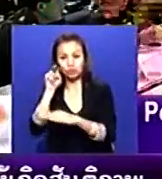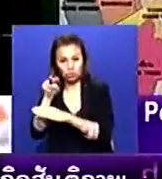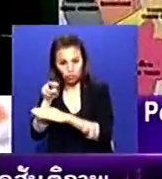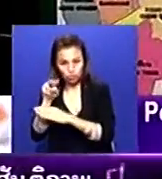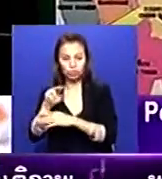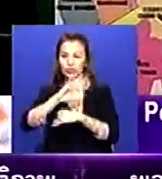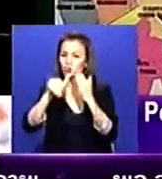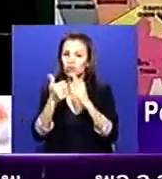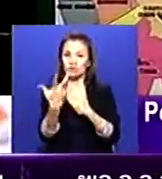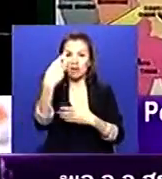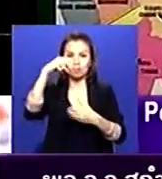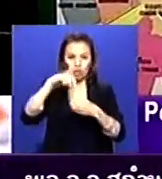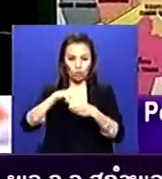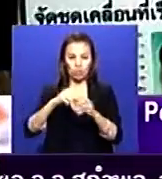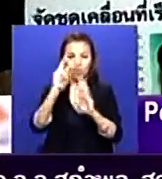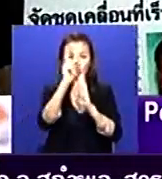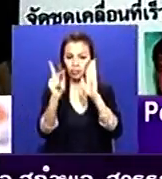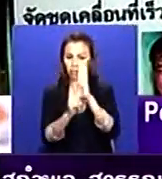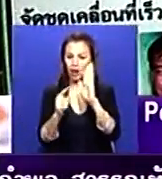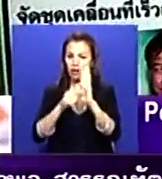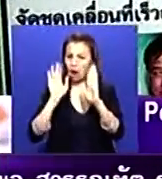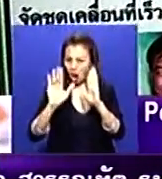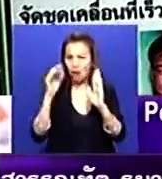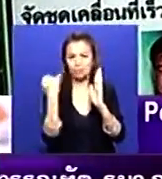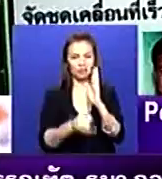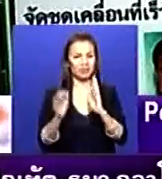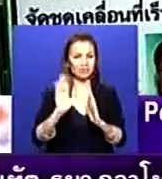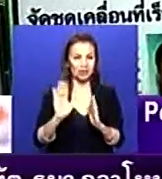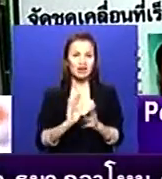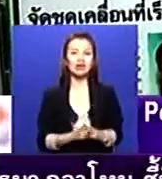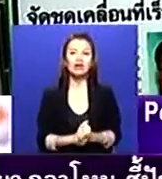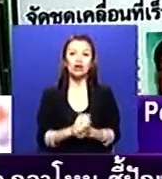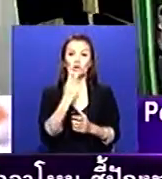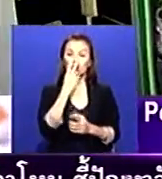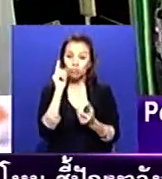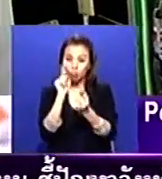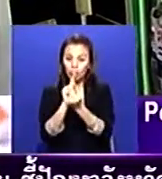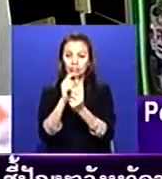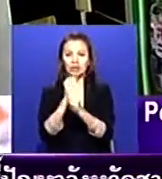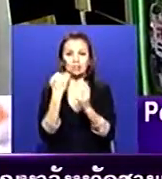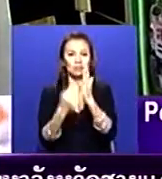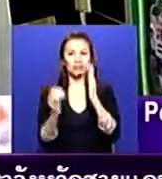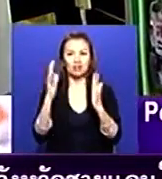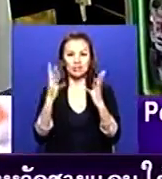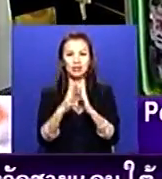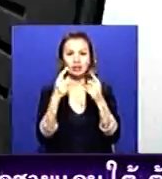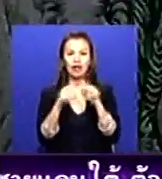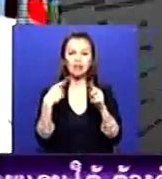ติไม่ให้ขัดกฎหมายโดยขณะนี้ยังไม่พบการกระทำผิดกฎหมายเลือกตั้งพบเพียงการทำลายป้ายหาเสียง